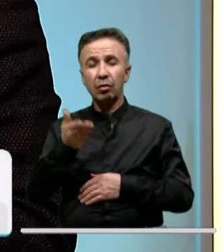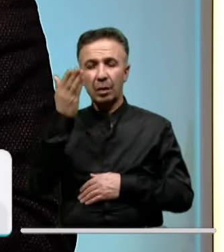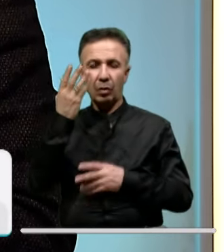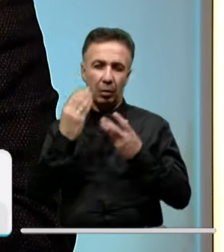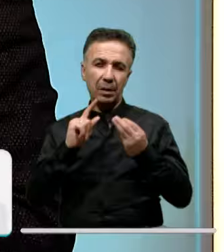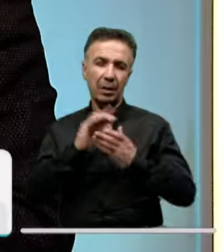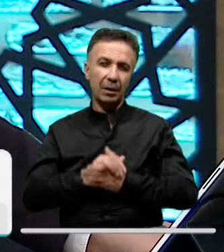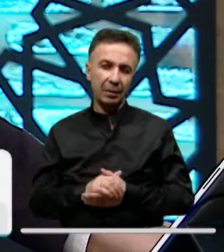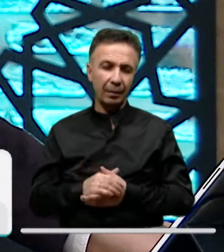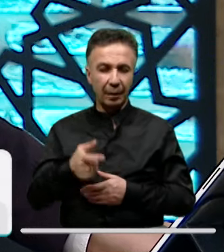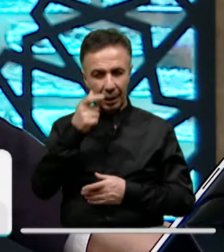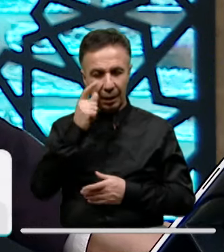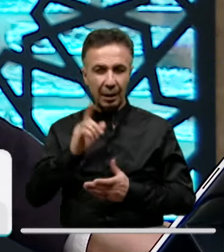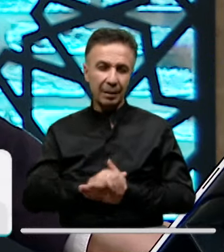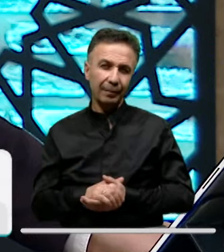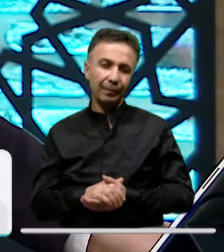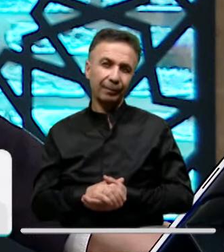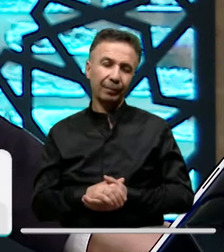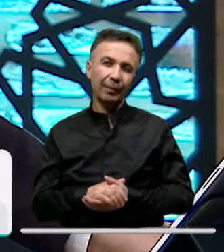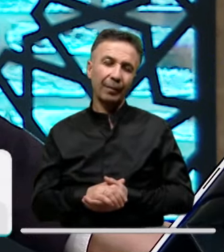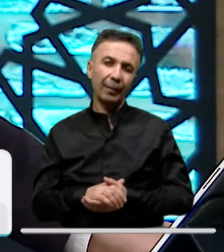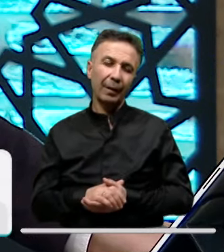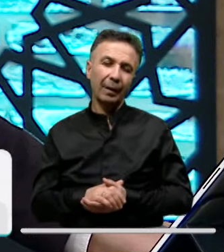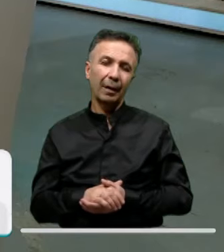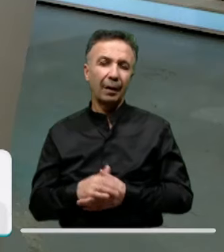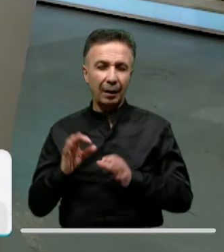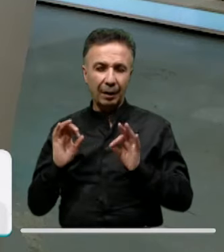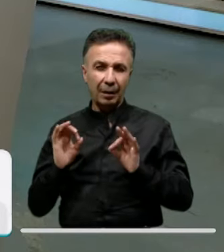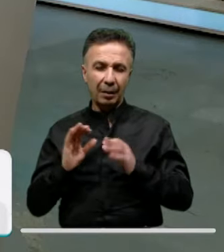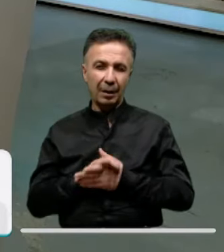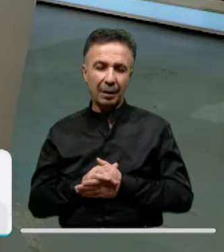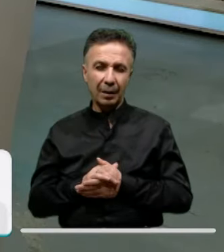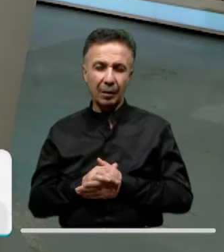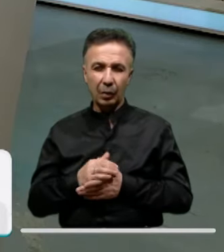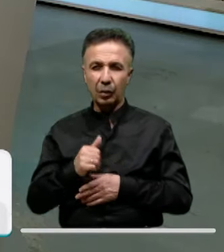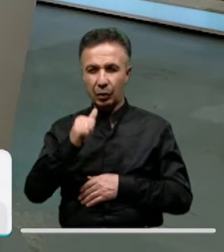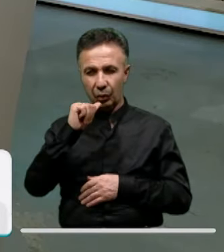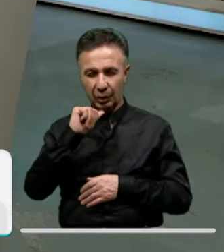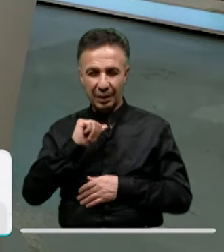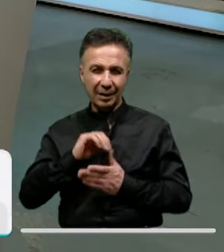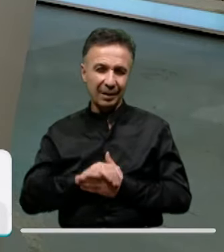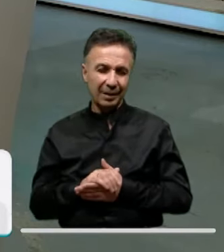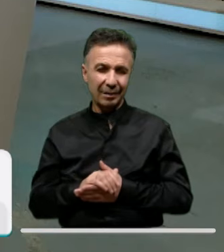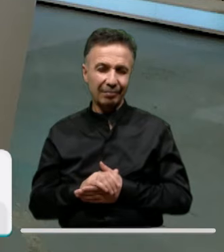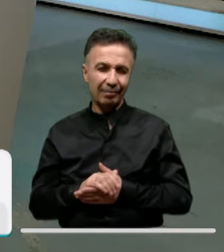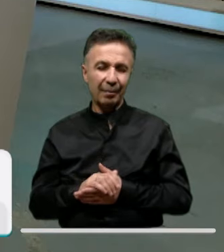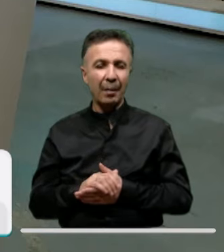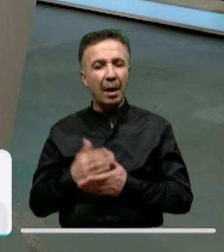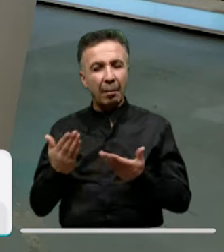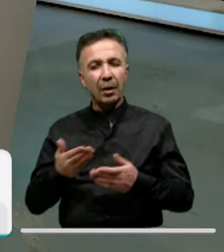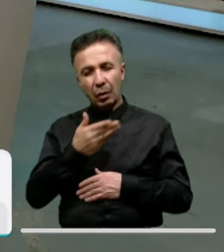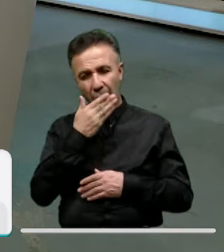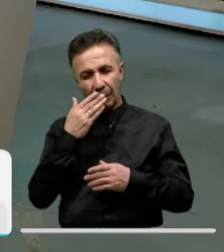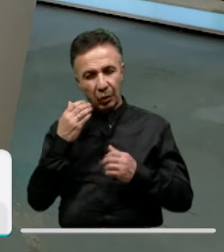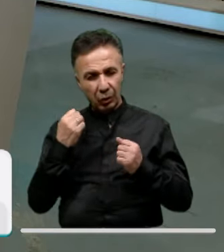açıkçası... Sakınması çok güç. Çok güç. Mutlaka ne yapılacak? Su yutulacaktır. Peki oruçlu iken